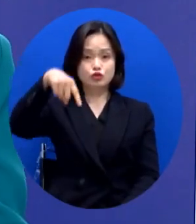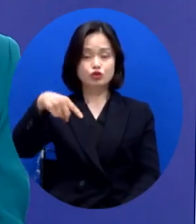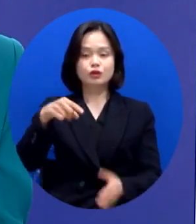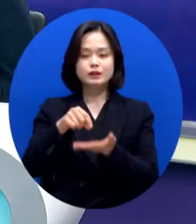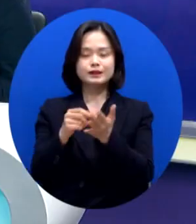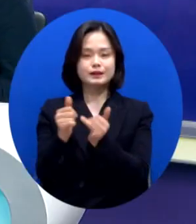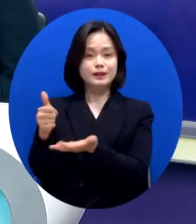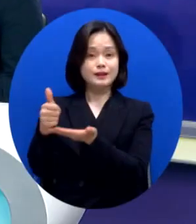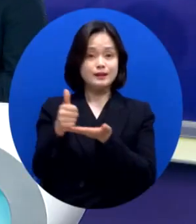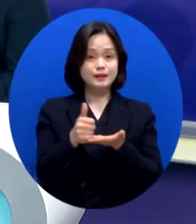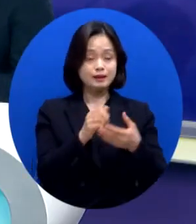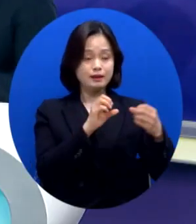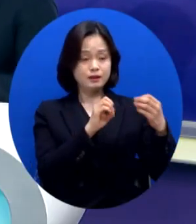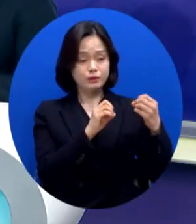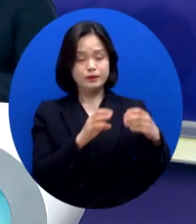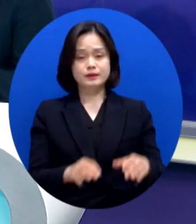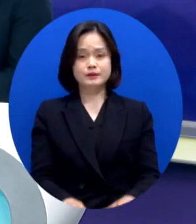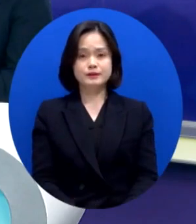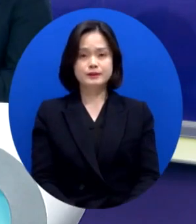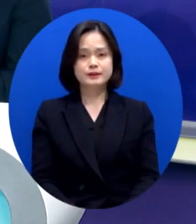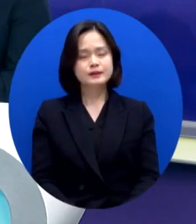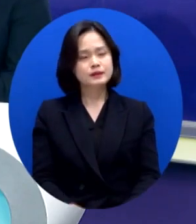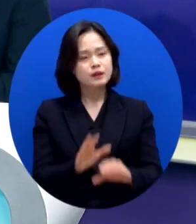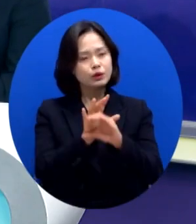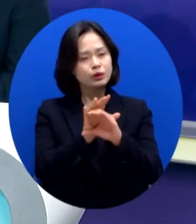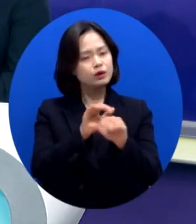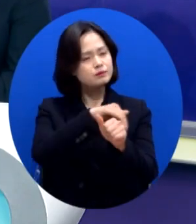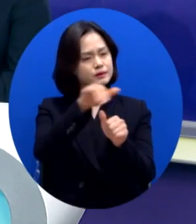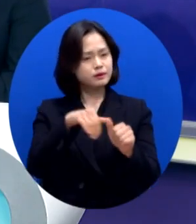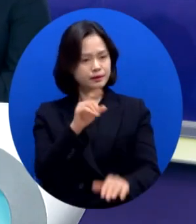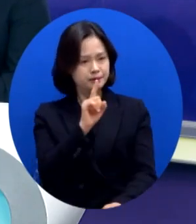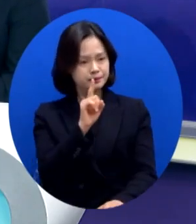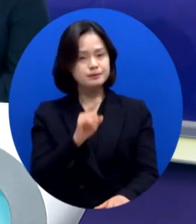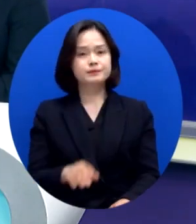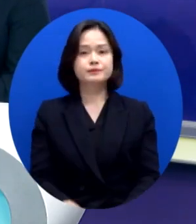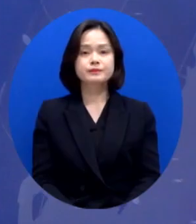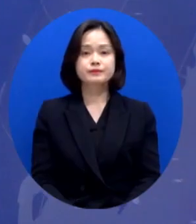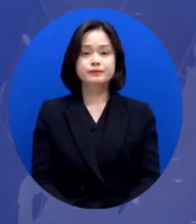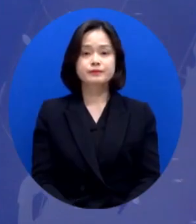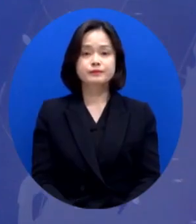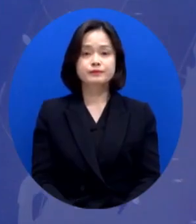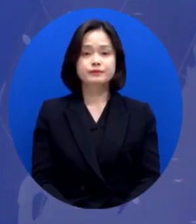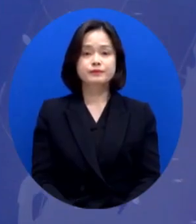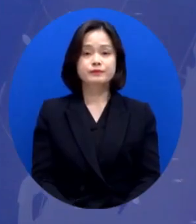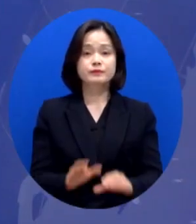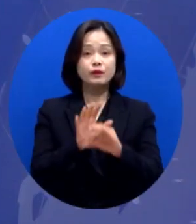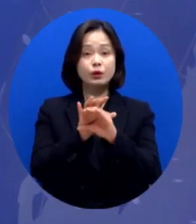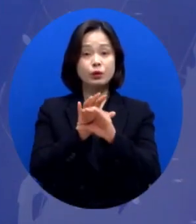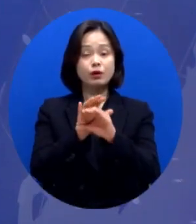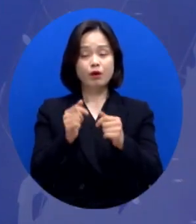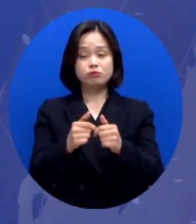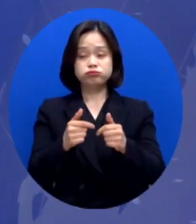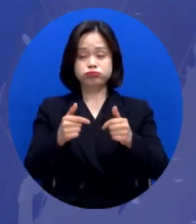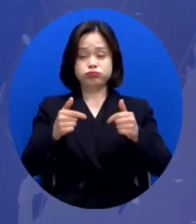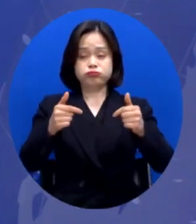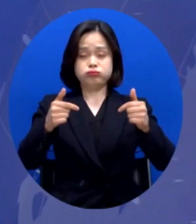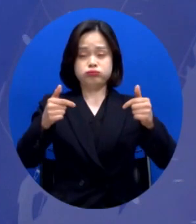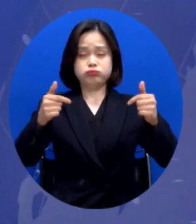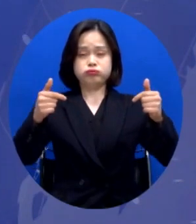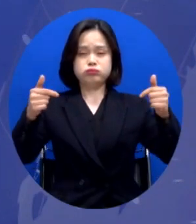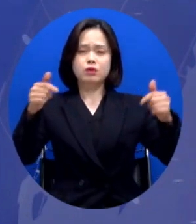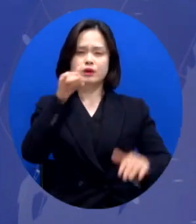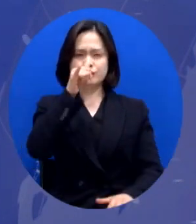안녕하십니까. 네, 먼저 코로나19 확산 상황 어떻습니까? 네, 코로나19 확산에 대한 긴장감이 계속되고 있습니다.